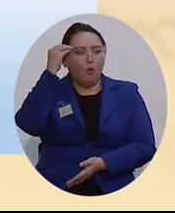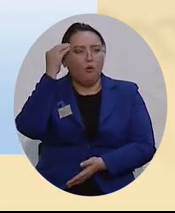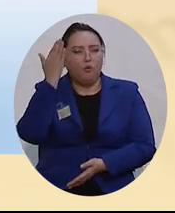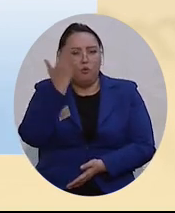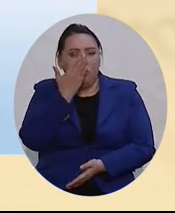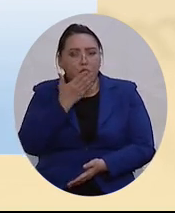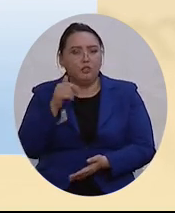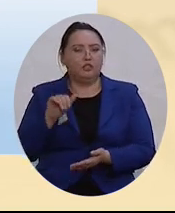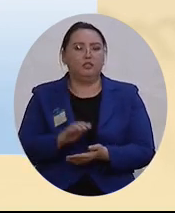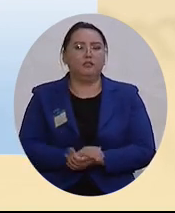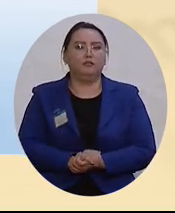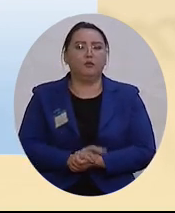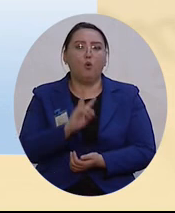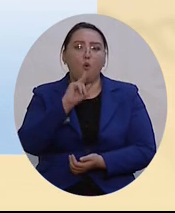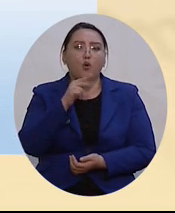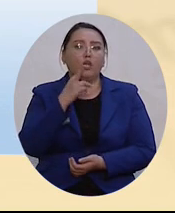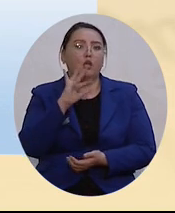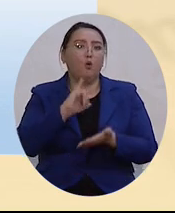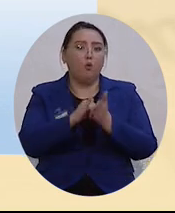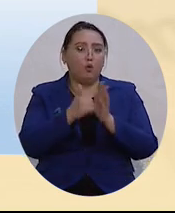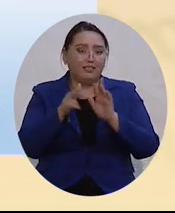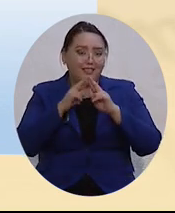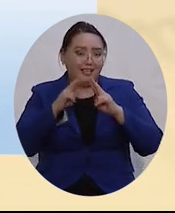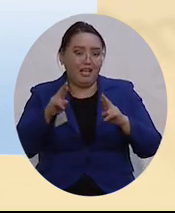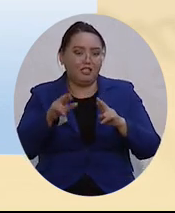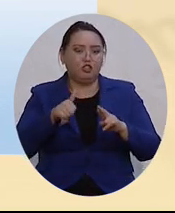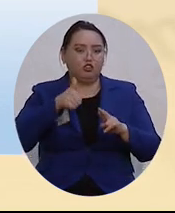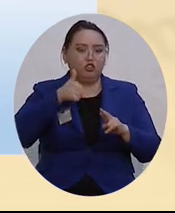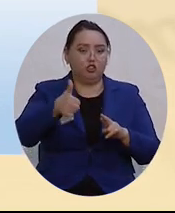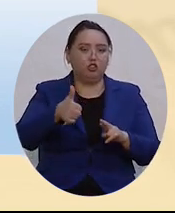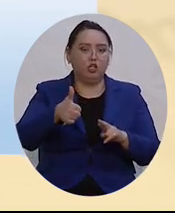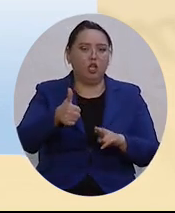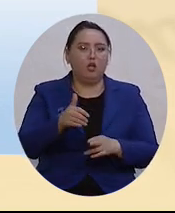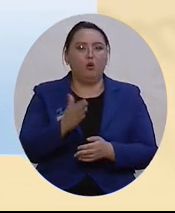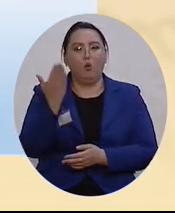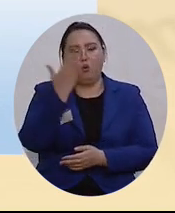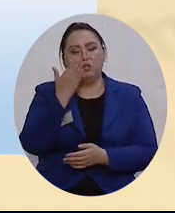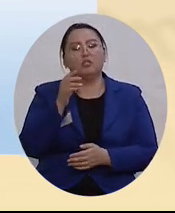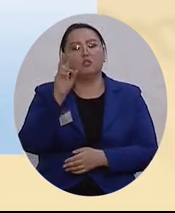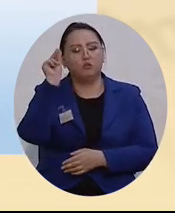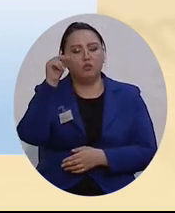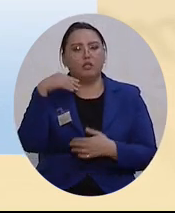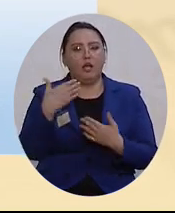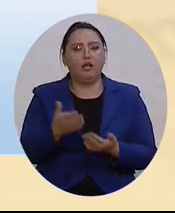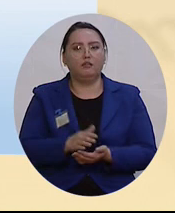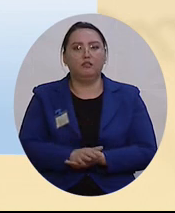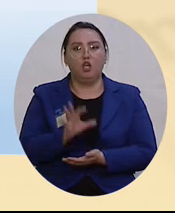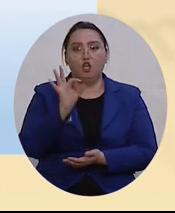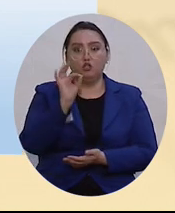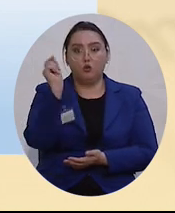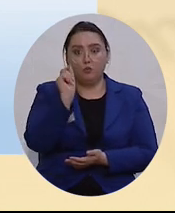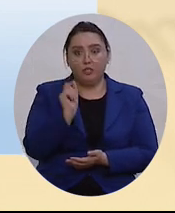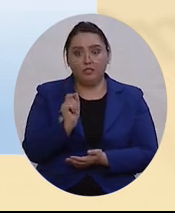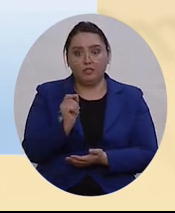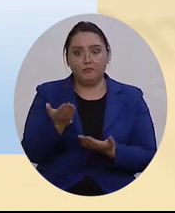хүүхдүүд мэдээж үгийн утгыг ялгаж уран тод өргөлтийн хэсгийг сайн гаргаж уншиж сурдаг аа. За зөв бичих зүйл дээр